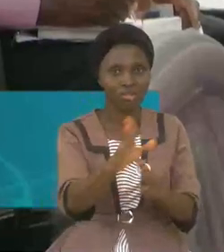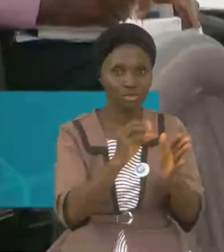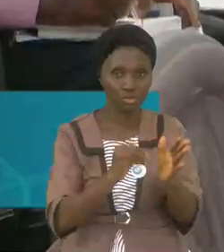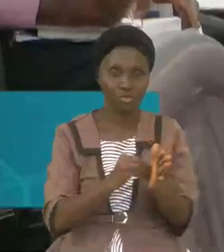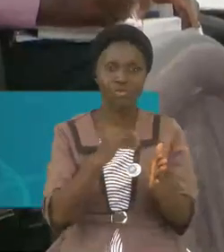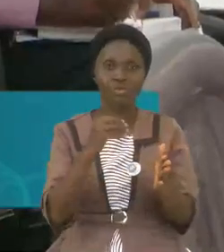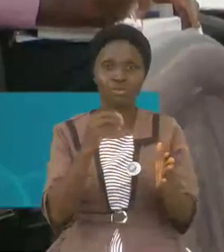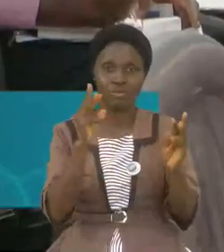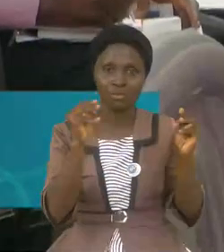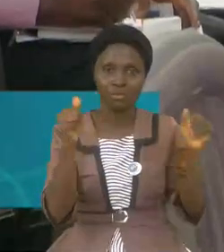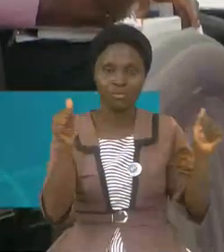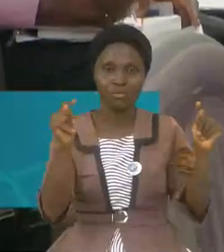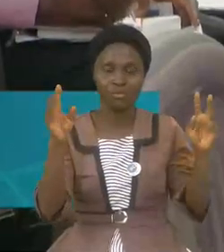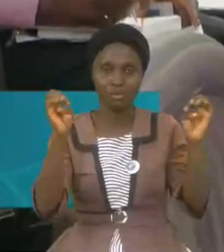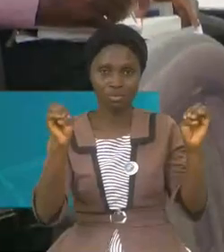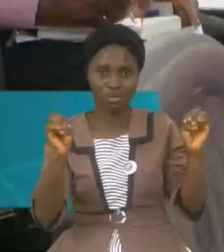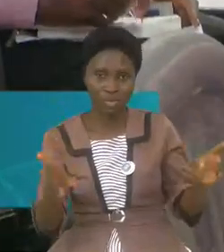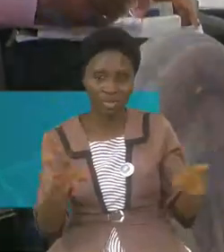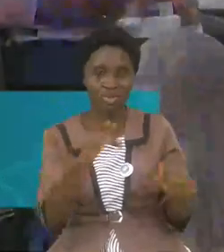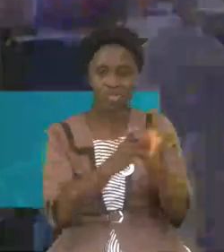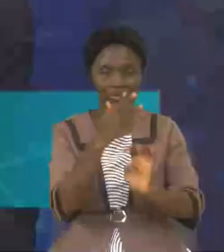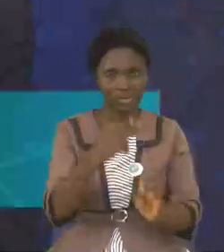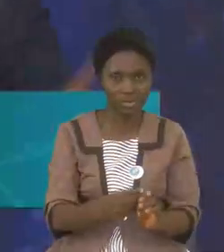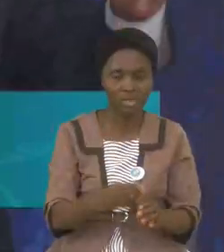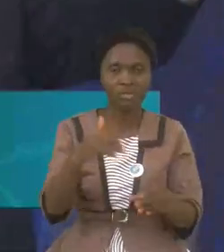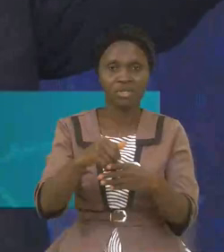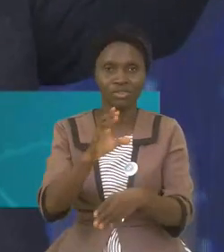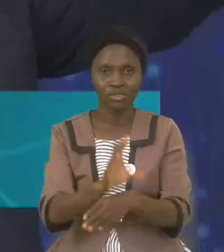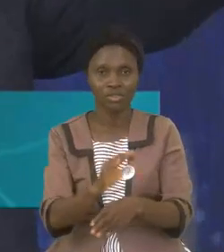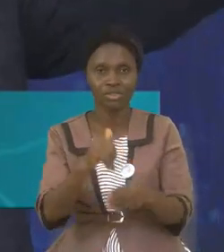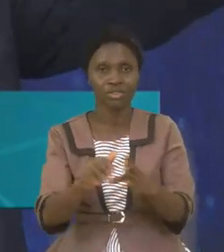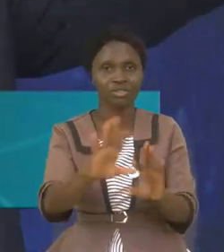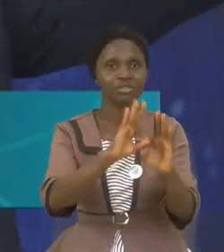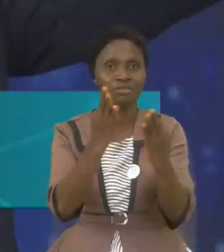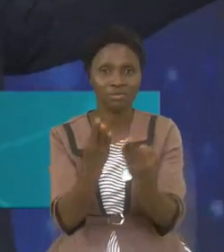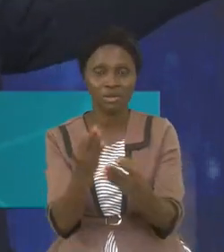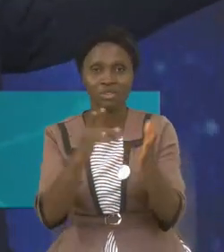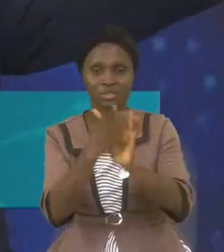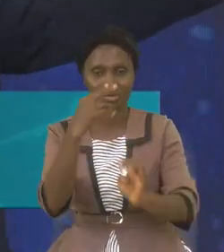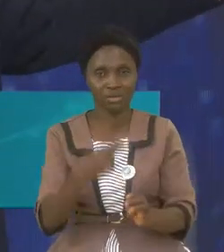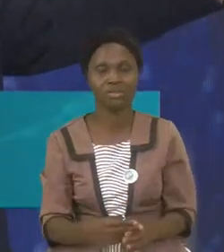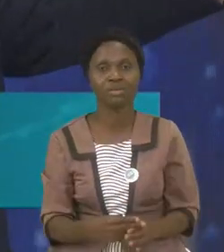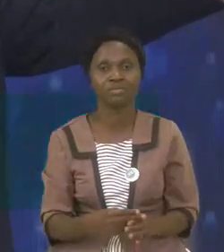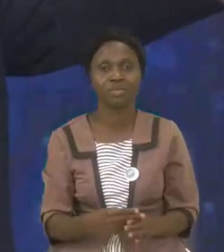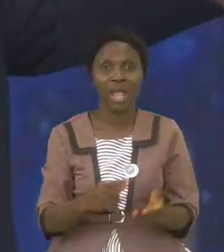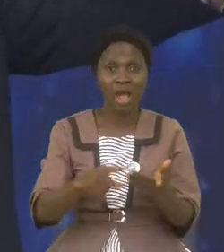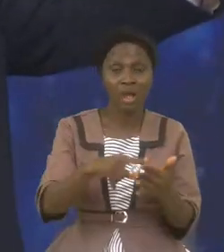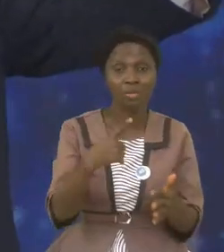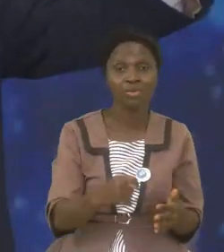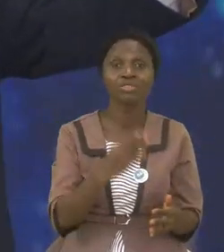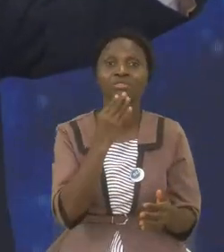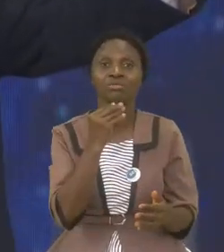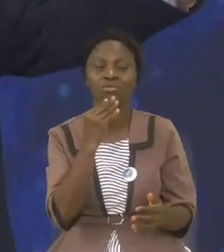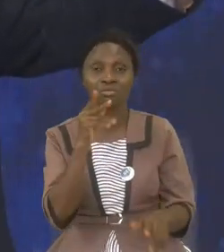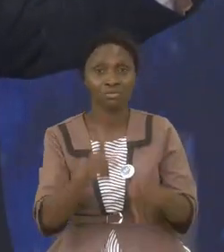cas, dans mon cas, dans votre famille, dans l'Église, parmi les